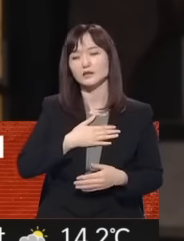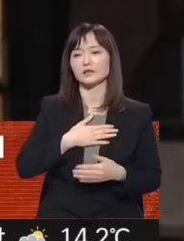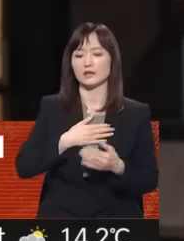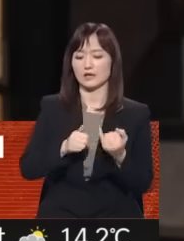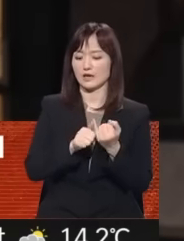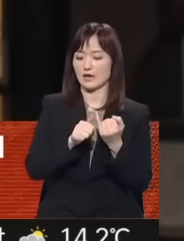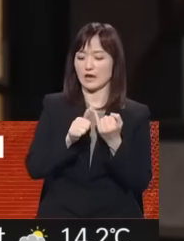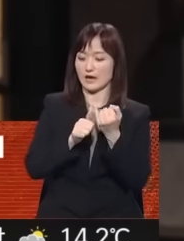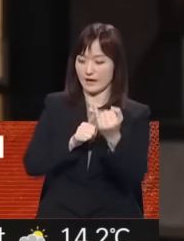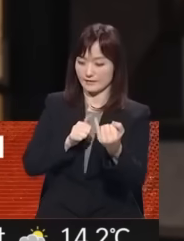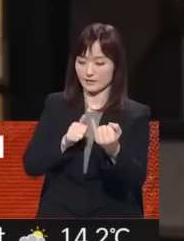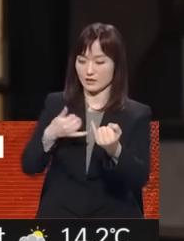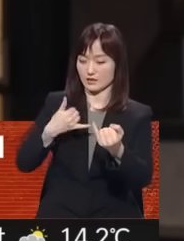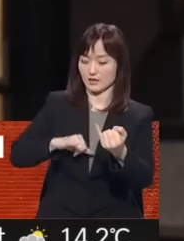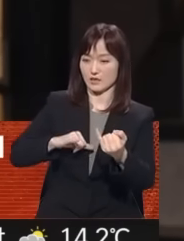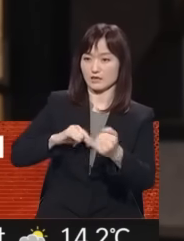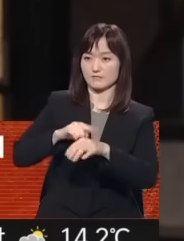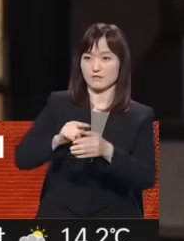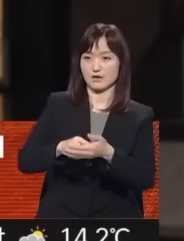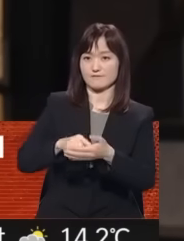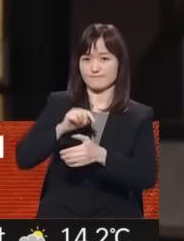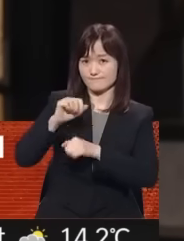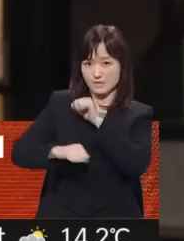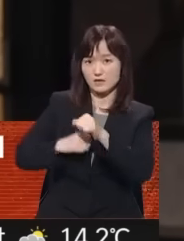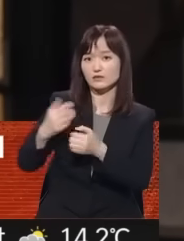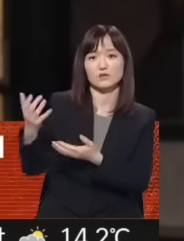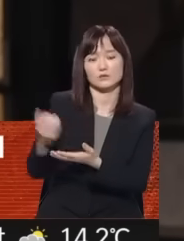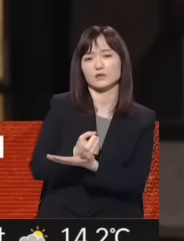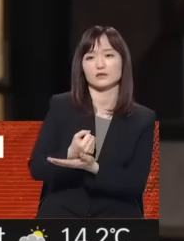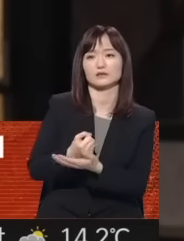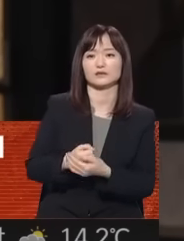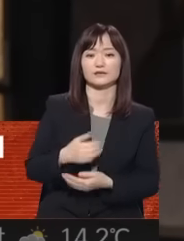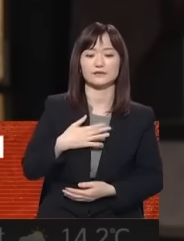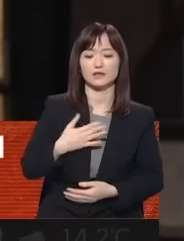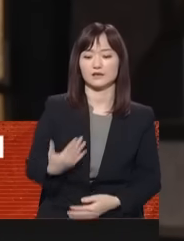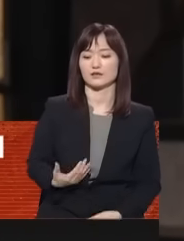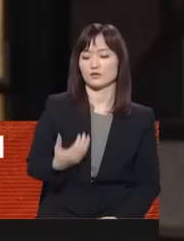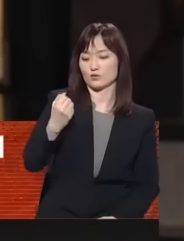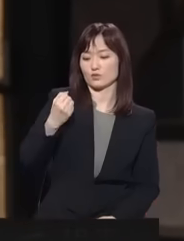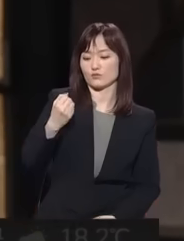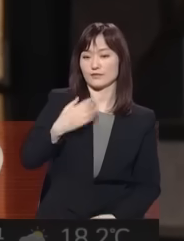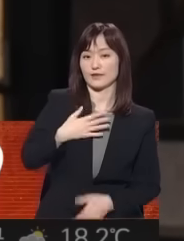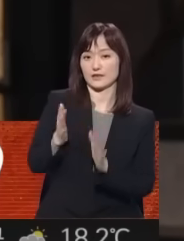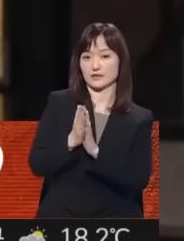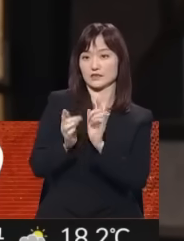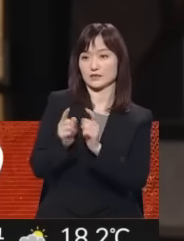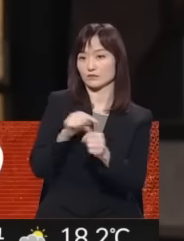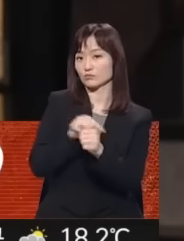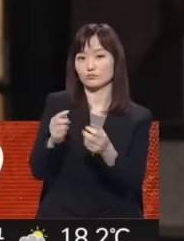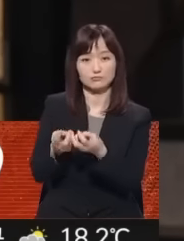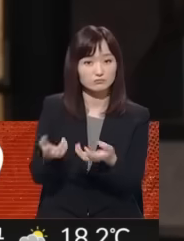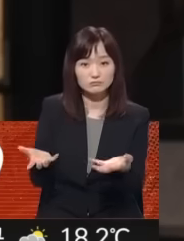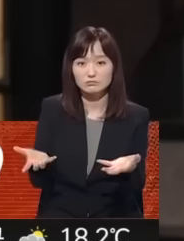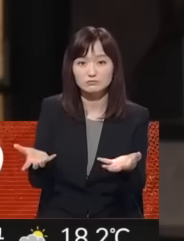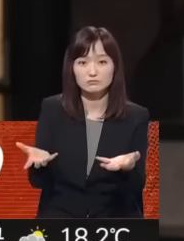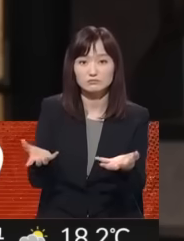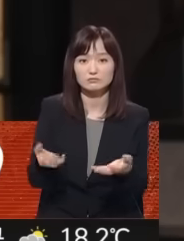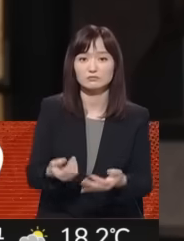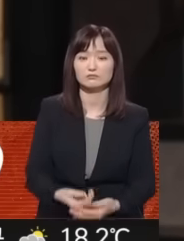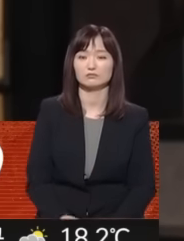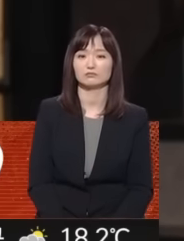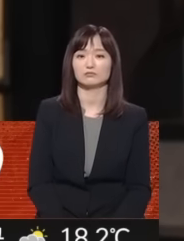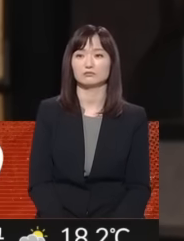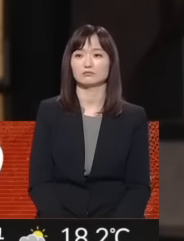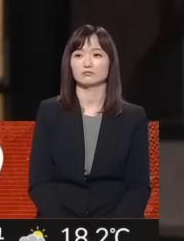목숨까지도 내가 마음대로 할 수 있다는 가부장적 사고였고요 그 내 소유물을 내 손으로 죽여도 그것은 어쩔 수가 없다라는 판단을 한 것